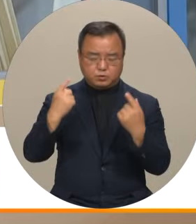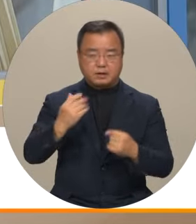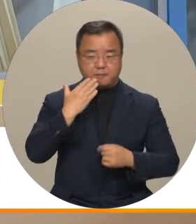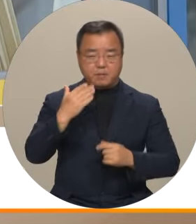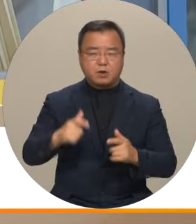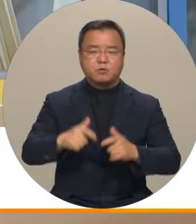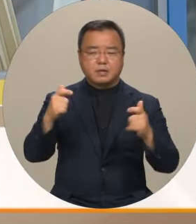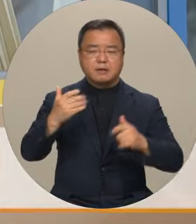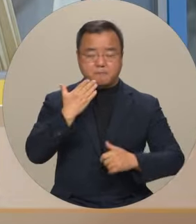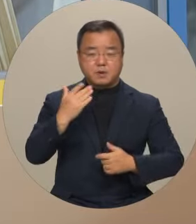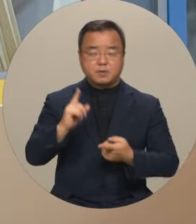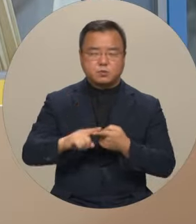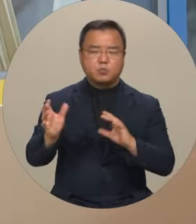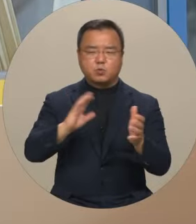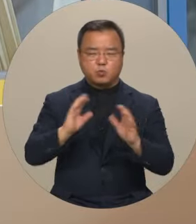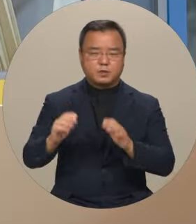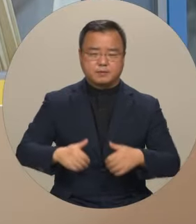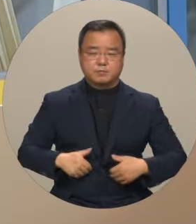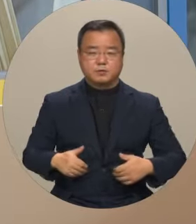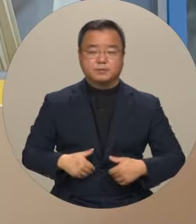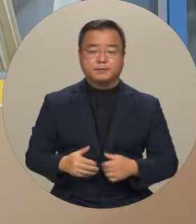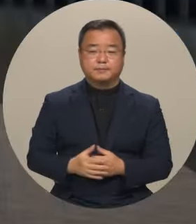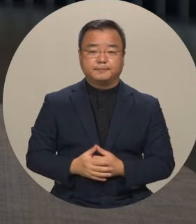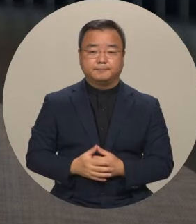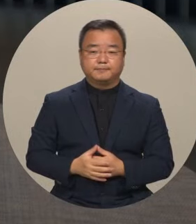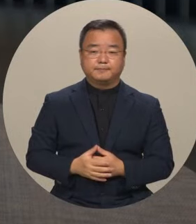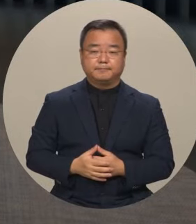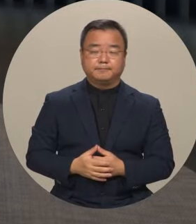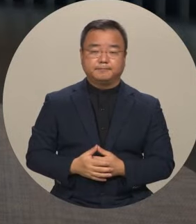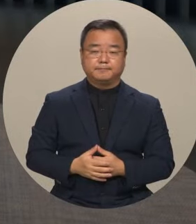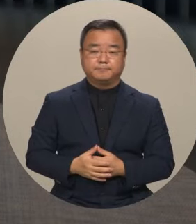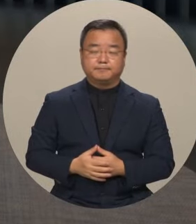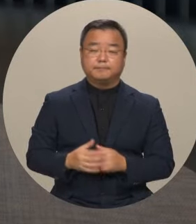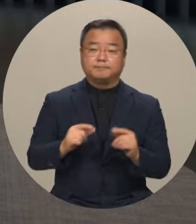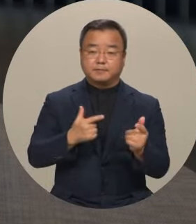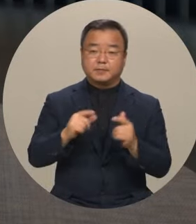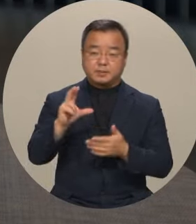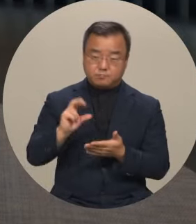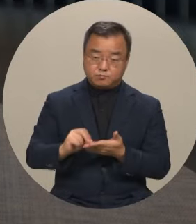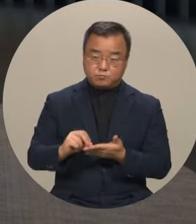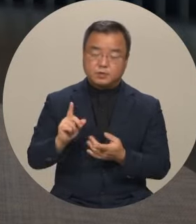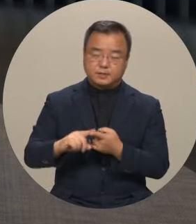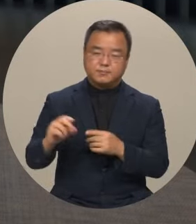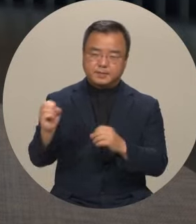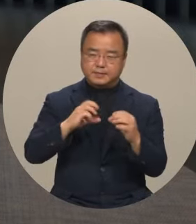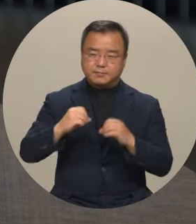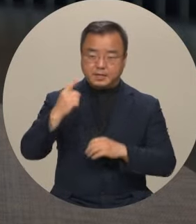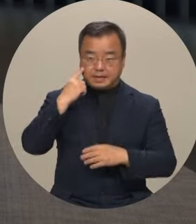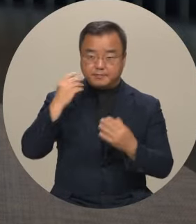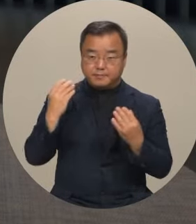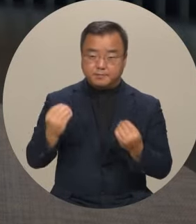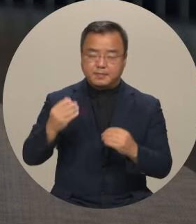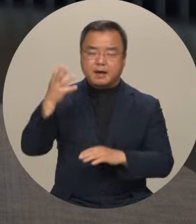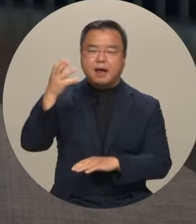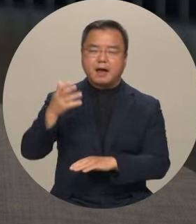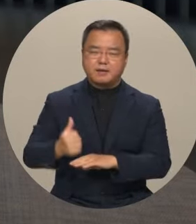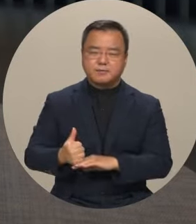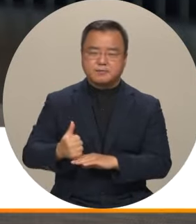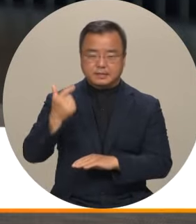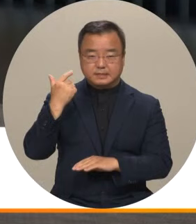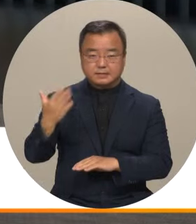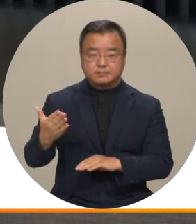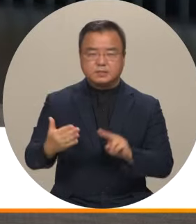논의를 이어갔으면 좋겠습니다 네 국민의 힘 조정원 위원과 여러 가지 현안 살펴봤습니다 자 그렇다면 의원님 마지막으로